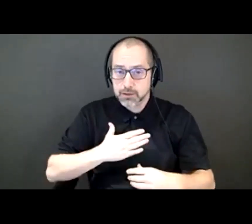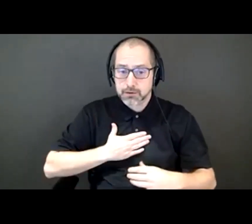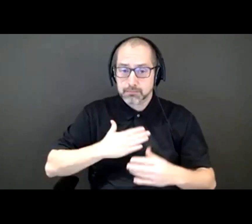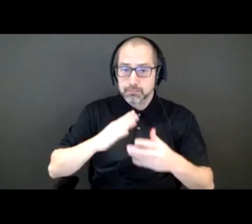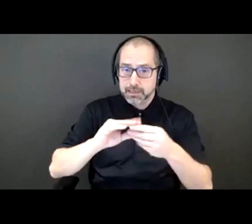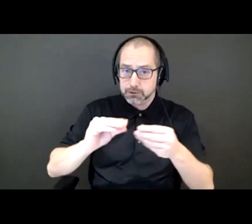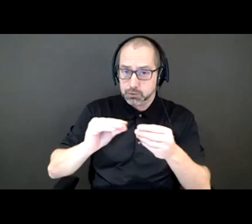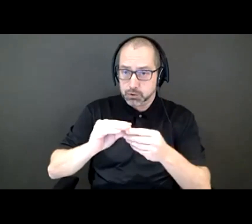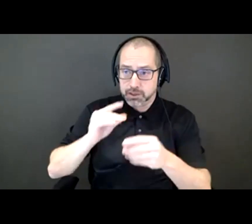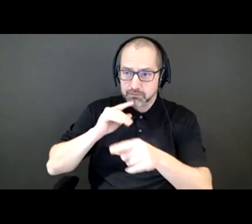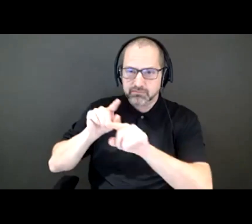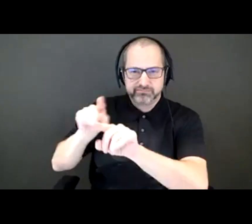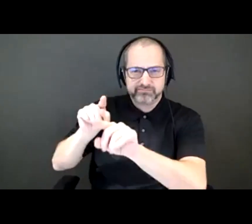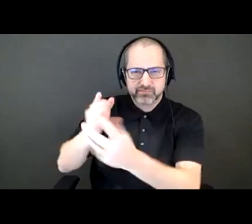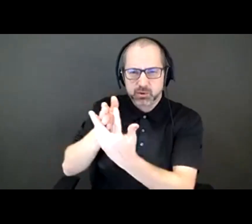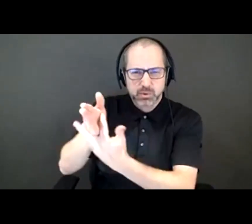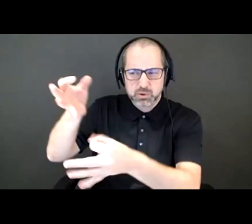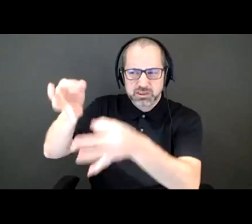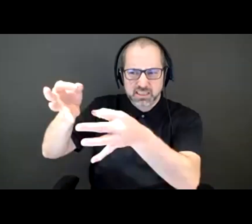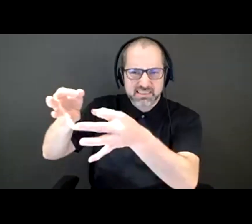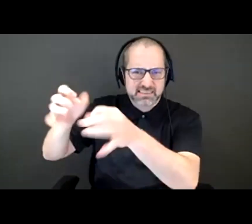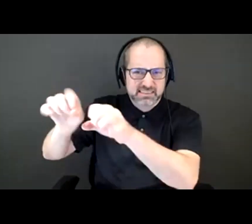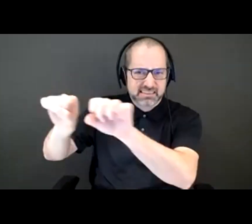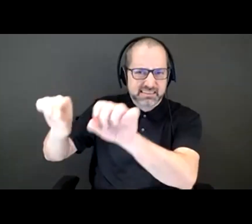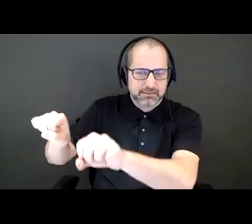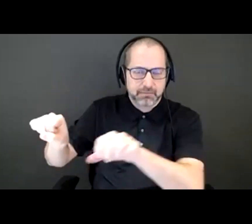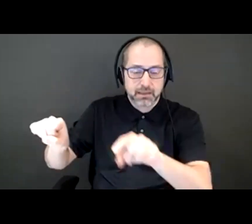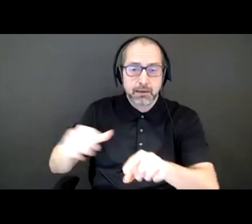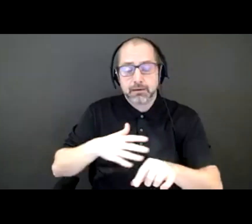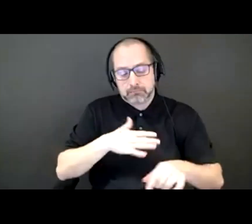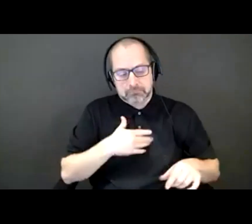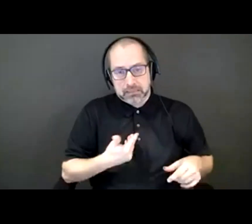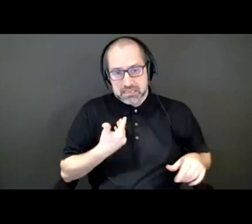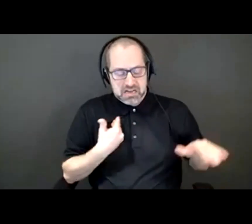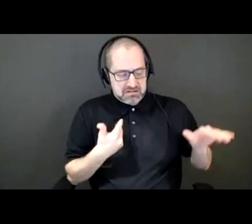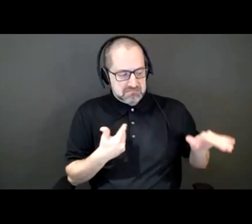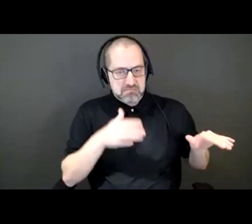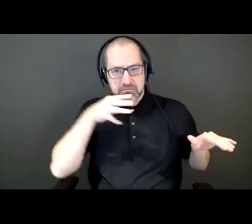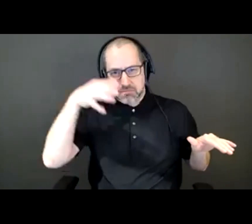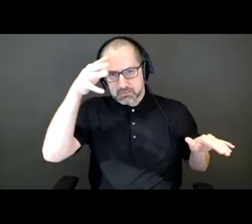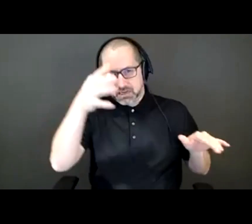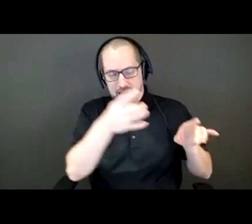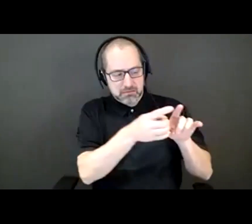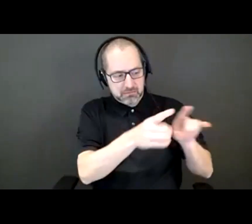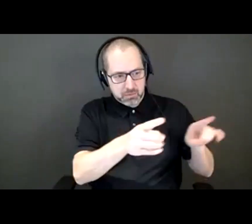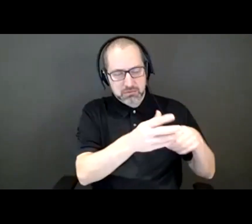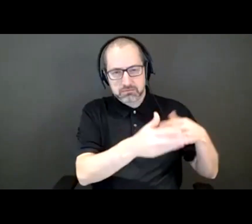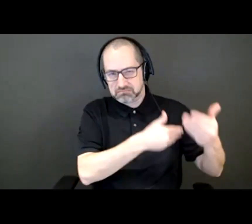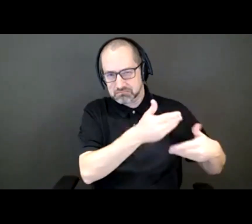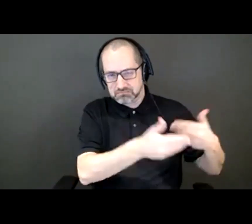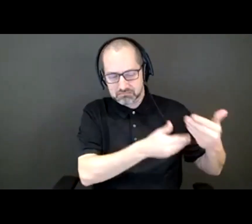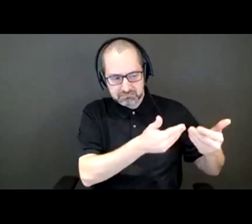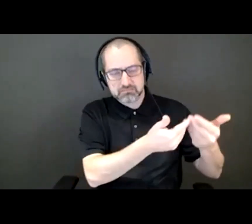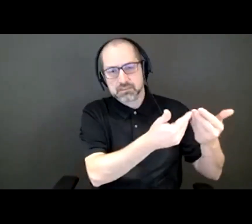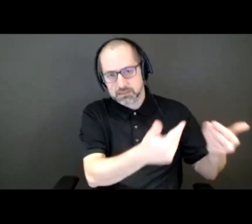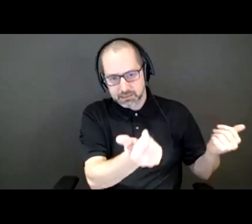alors mon histoire au sein du système de justice mes parents se sont séparés quand j'étais très jeune mais le processus de divorce a pris